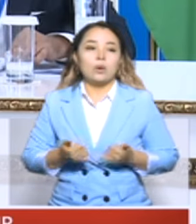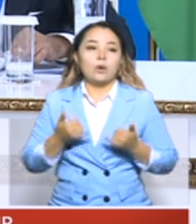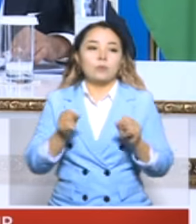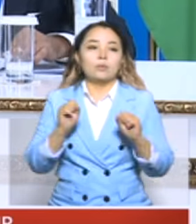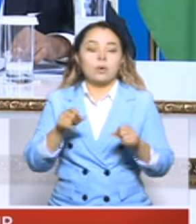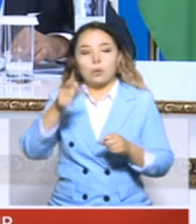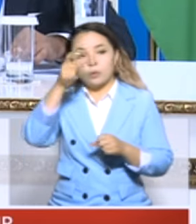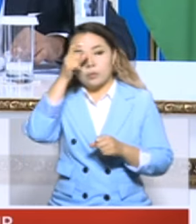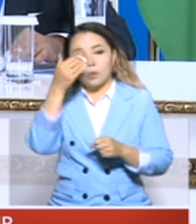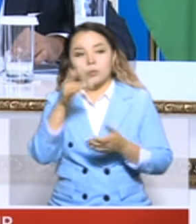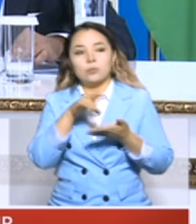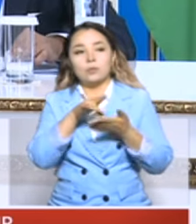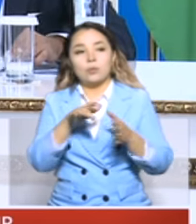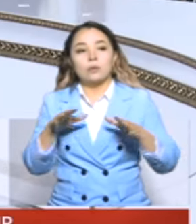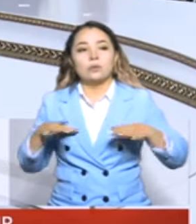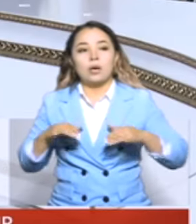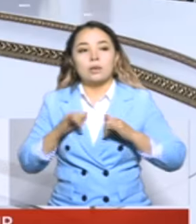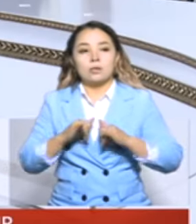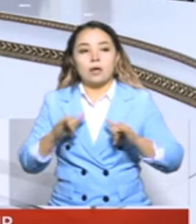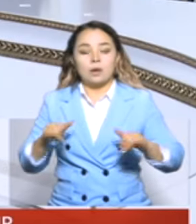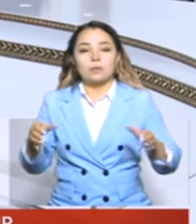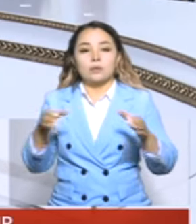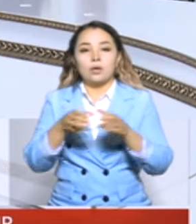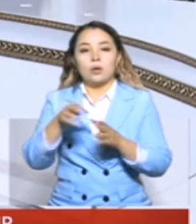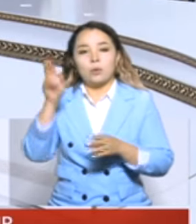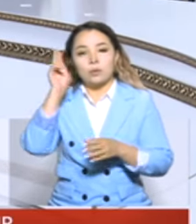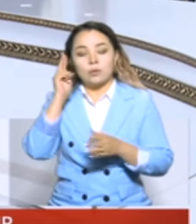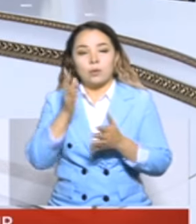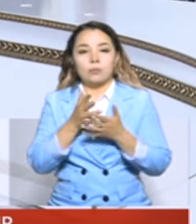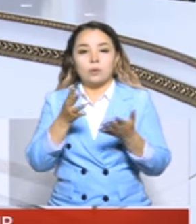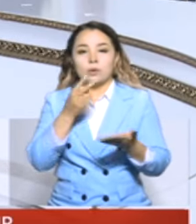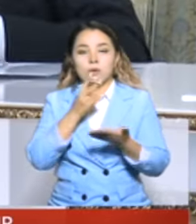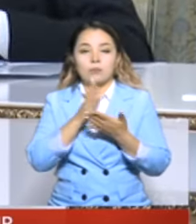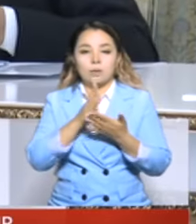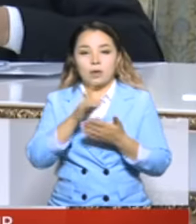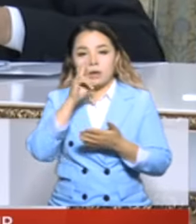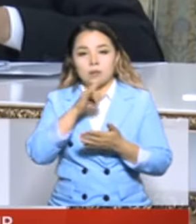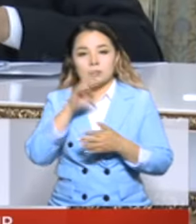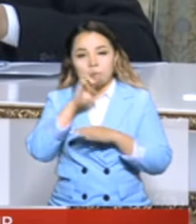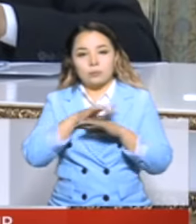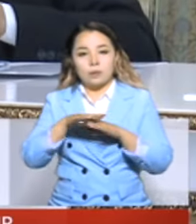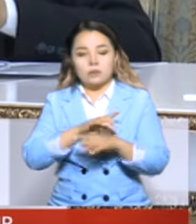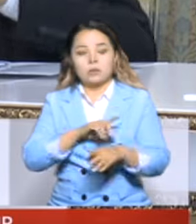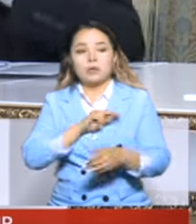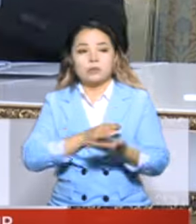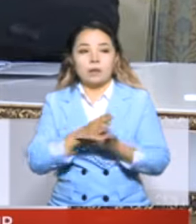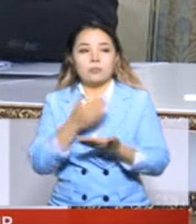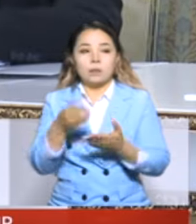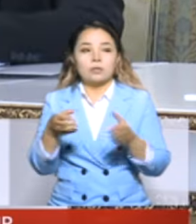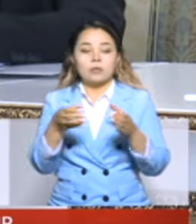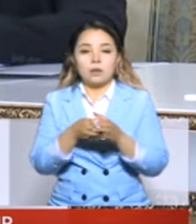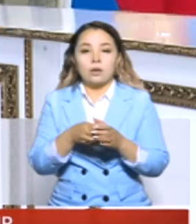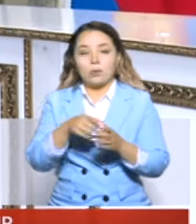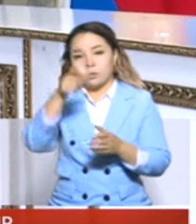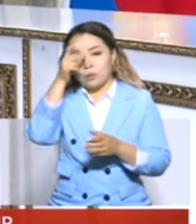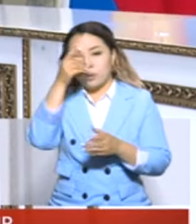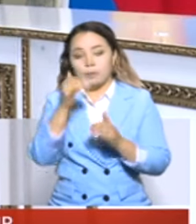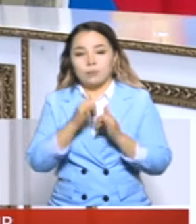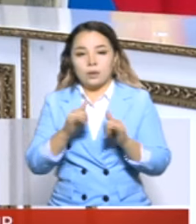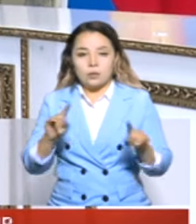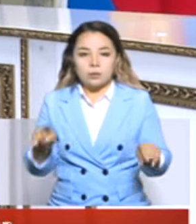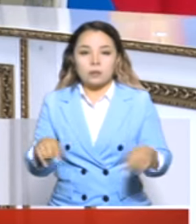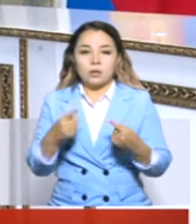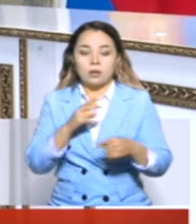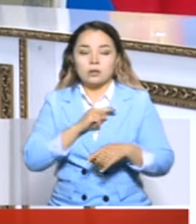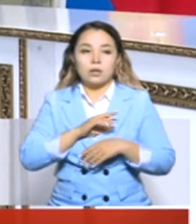Ал Түркиядан туризм саласын дамыту бойынша үйренеріміз көп. Қазақстанның мемлекеттік қызметшілері осы бағытта Түркияда біліктілігін арттырып